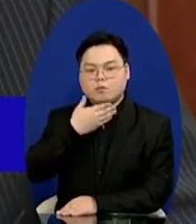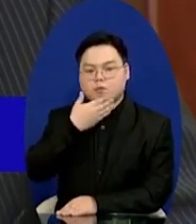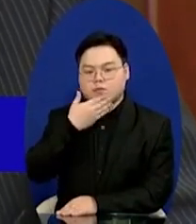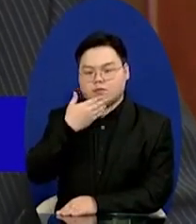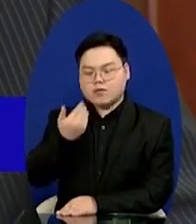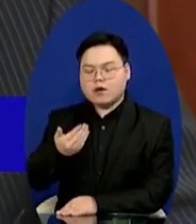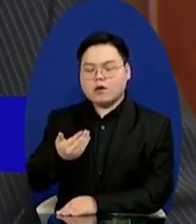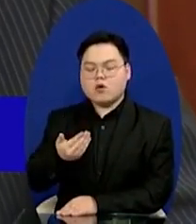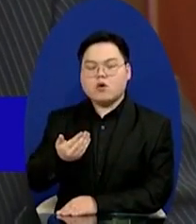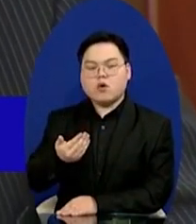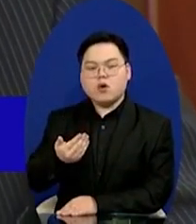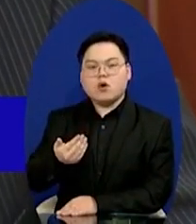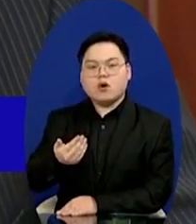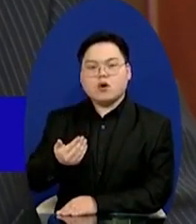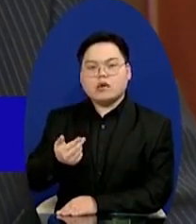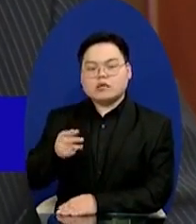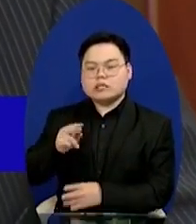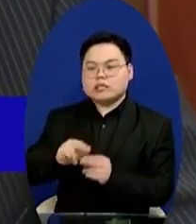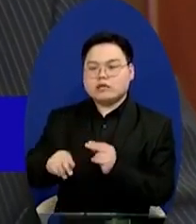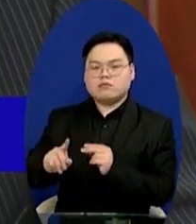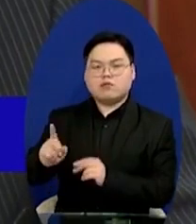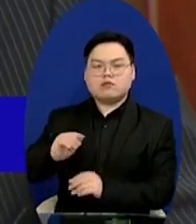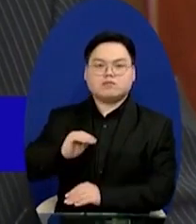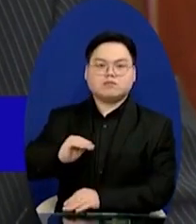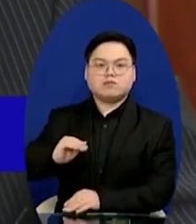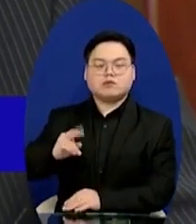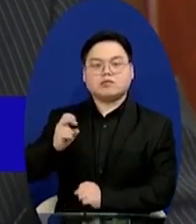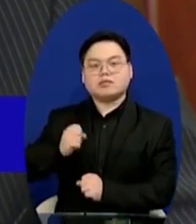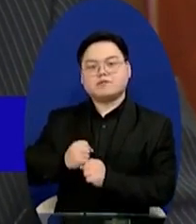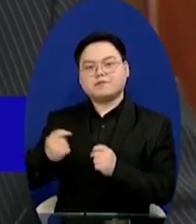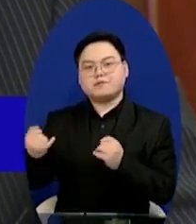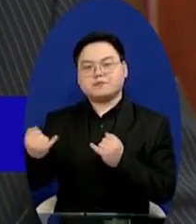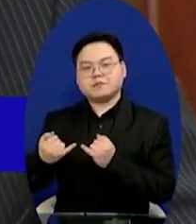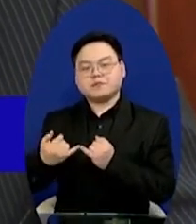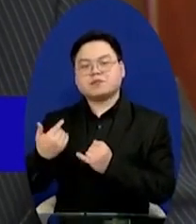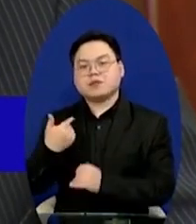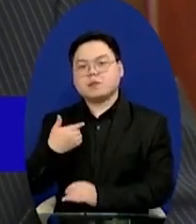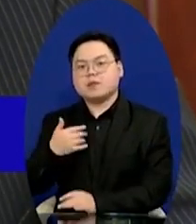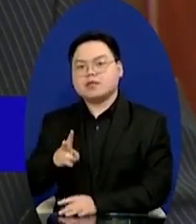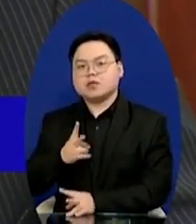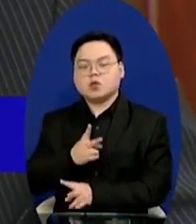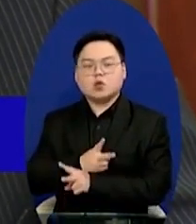шалгалтанд нэвтрүүлэхгүй байх зэрэг асуудлууд үл ойлголцод бол үүсч байсан. Энэ бол ерөнхийдөө бол хуулийн